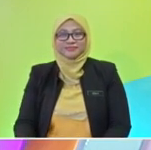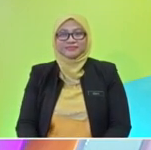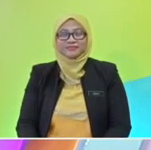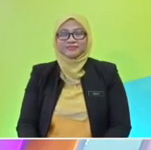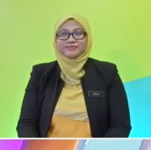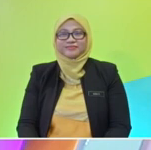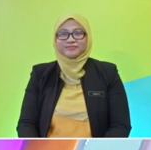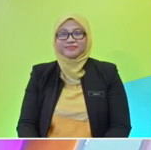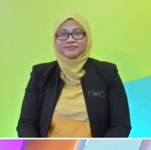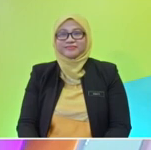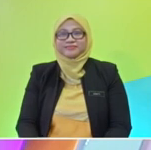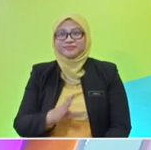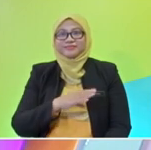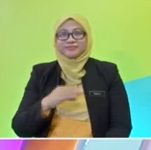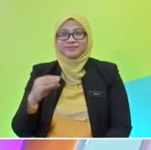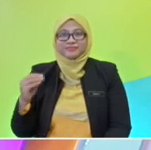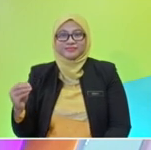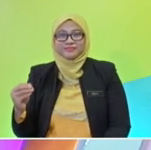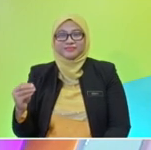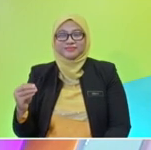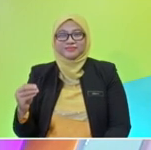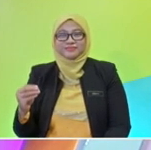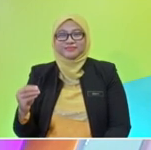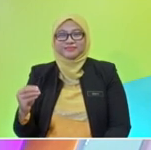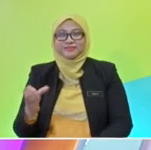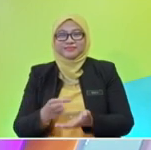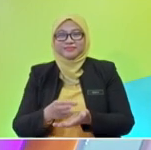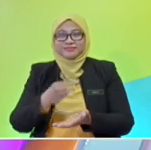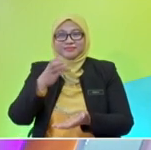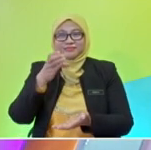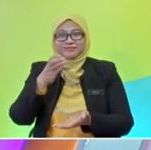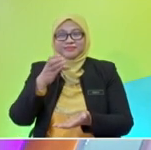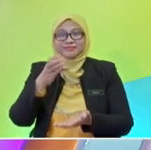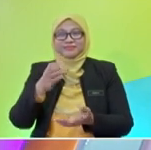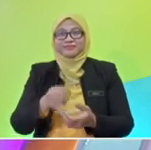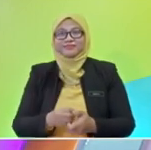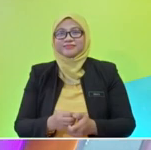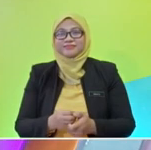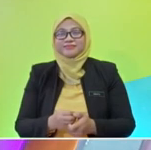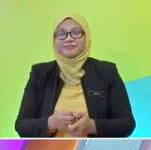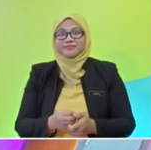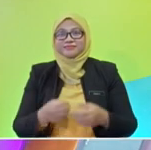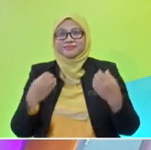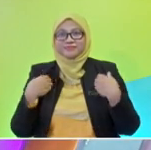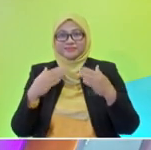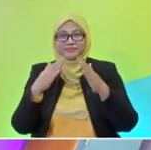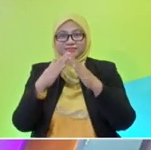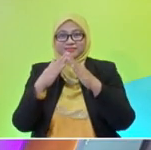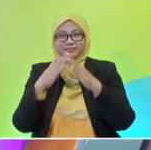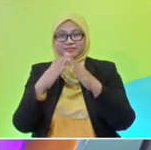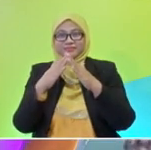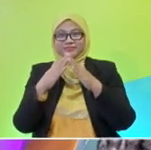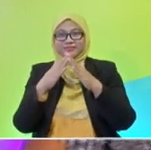menarik aromanya dan juga tembikar di sini ah inilah saya pasti ramai yang ingin tentunya